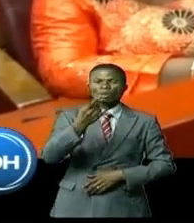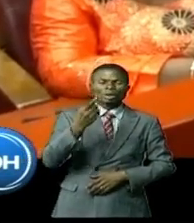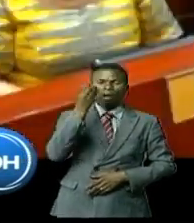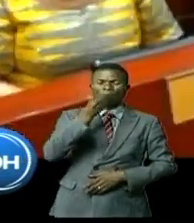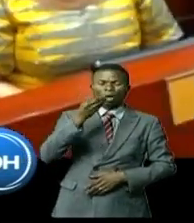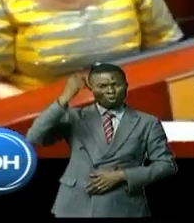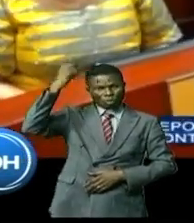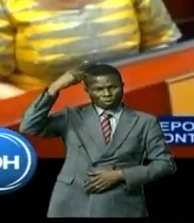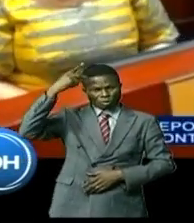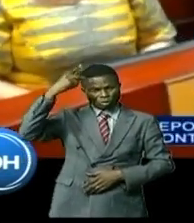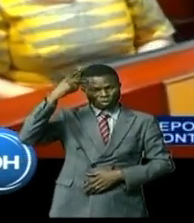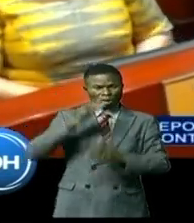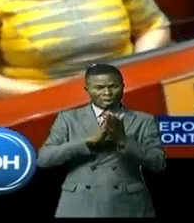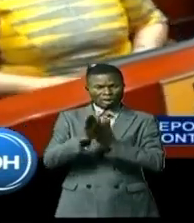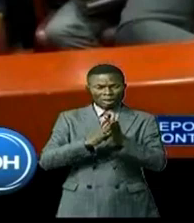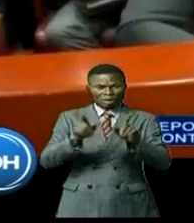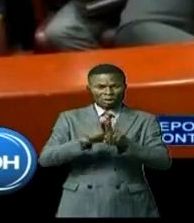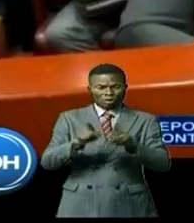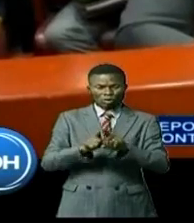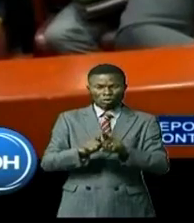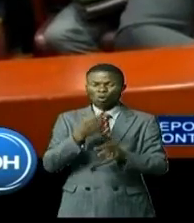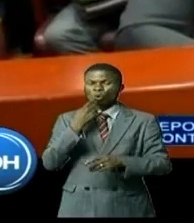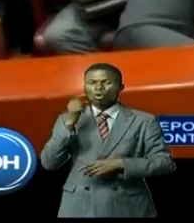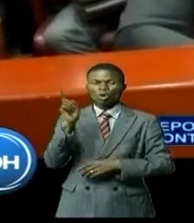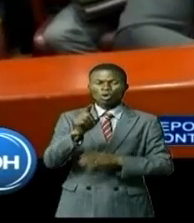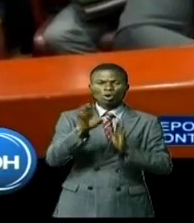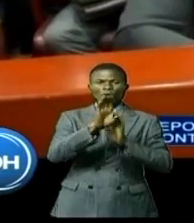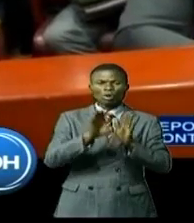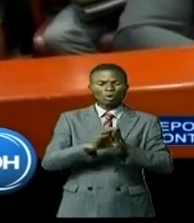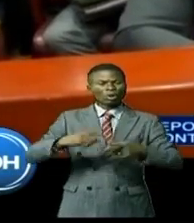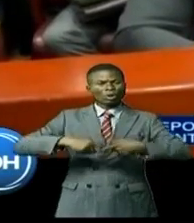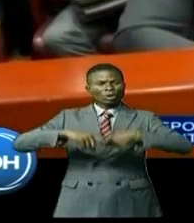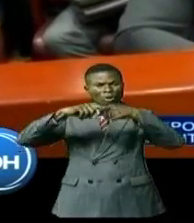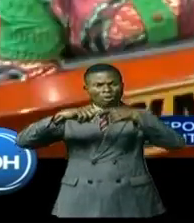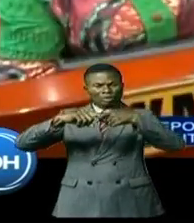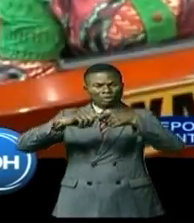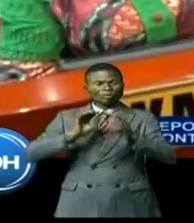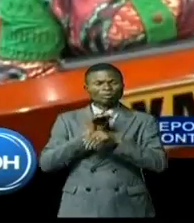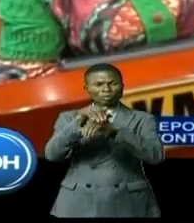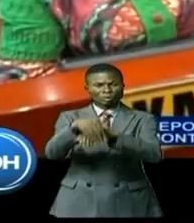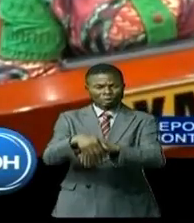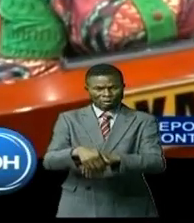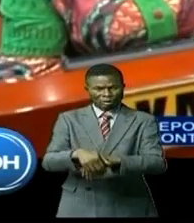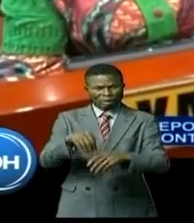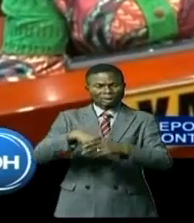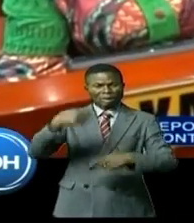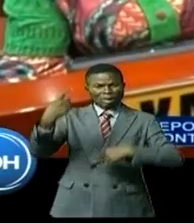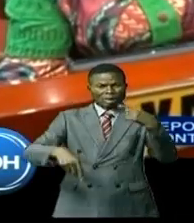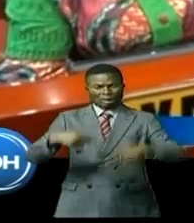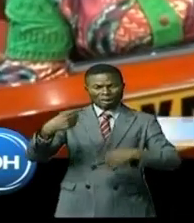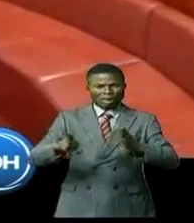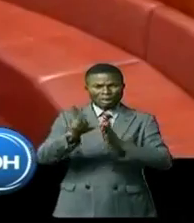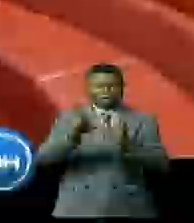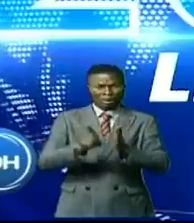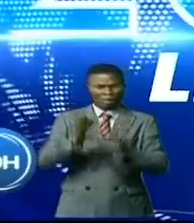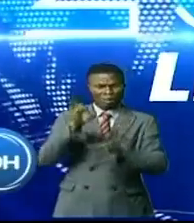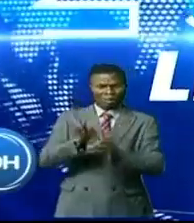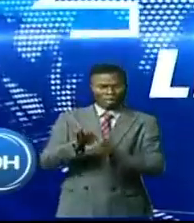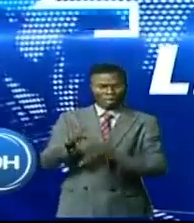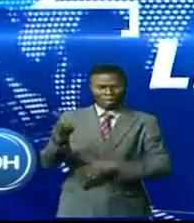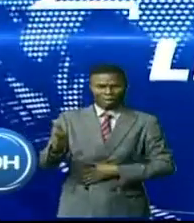politique coulée sous forme d'une motion incidentielle, suspendu leur participation au débat sur la loi électorale.